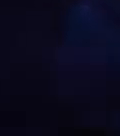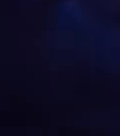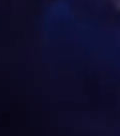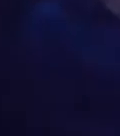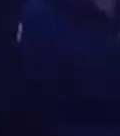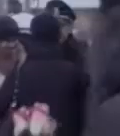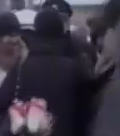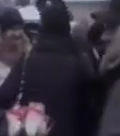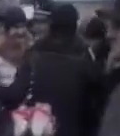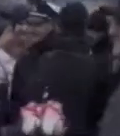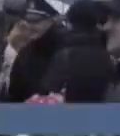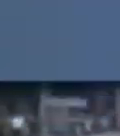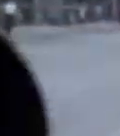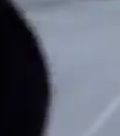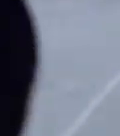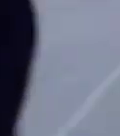Музика